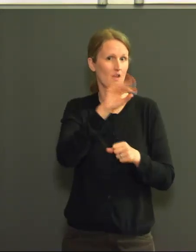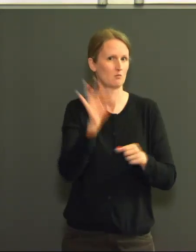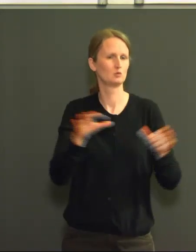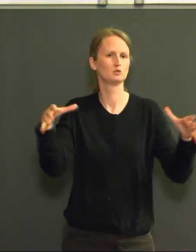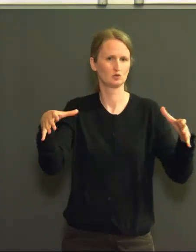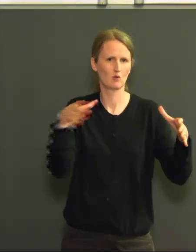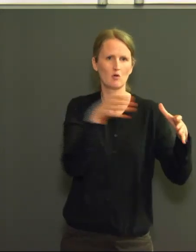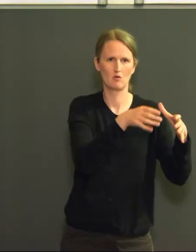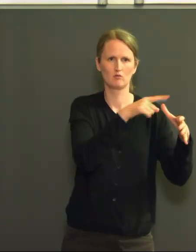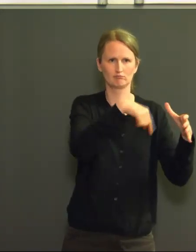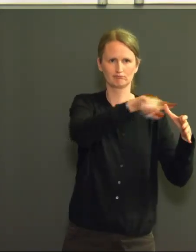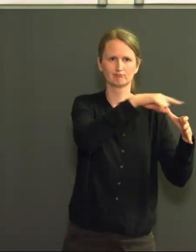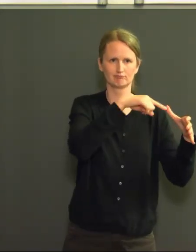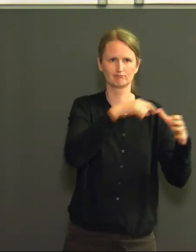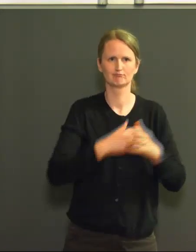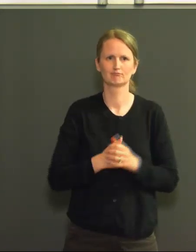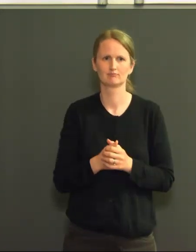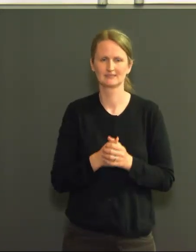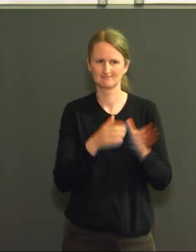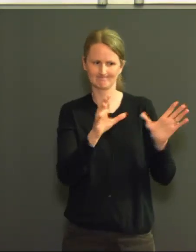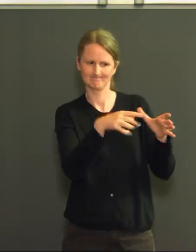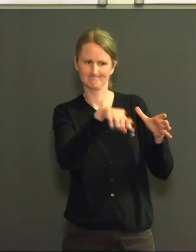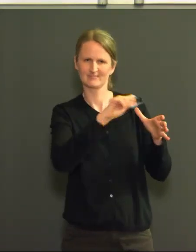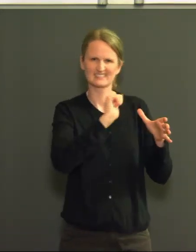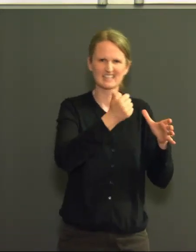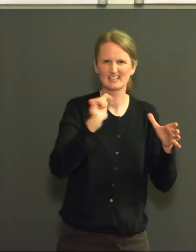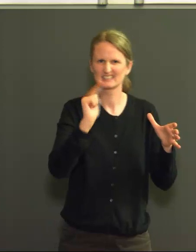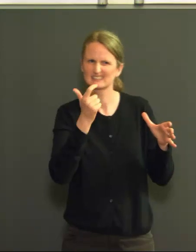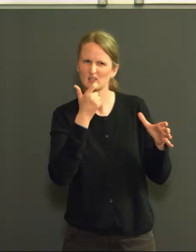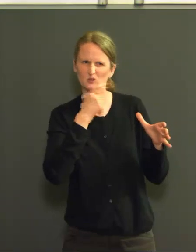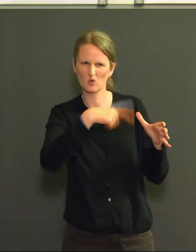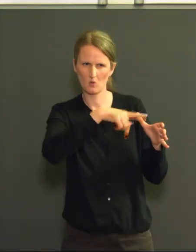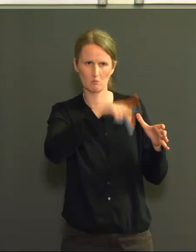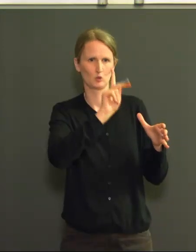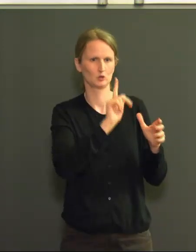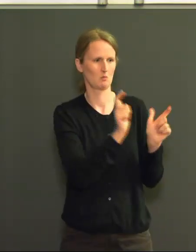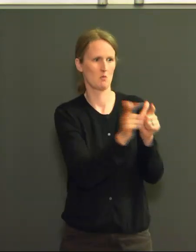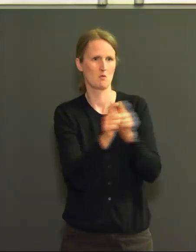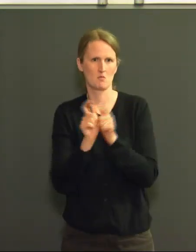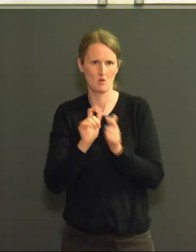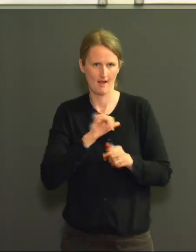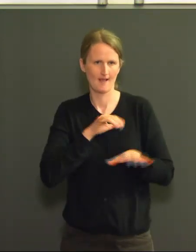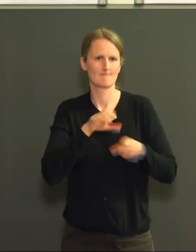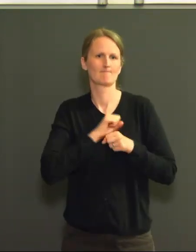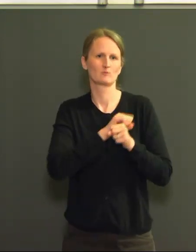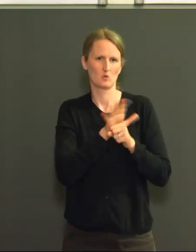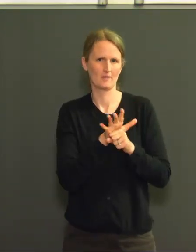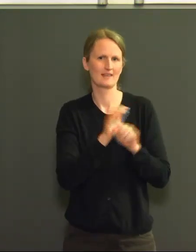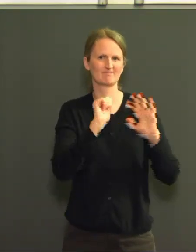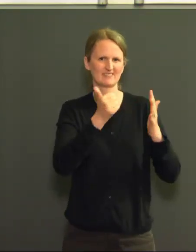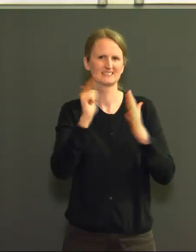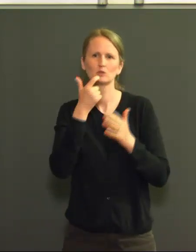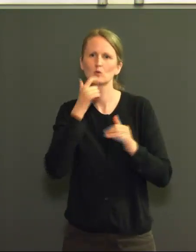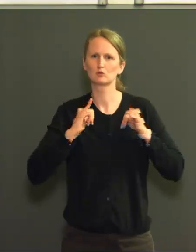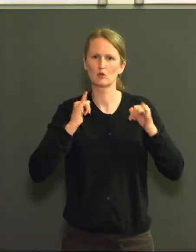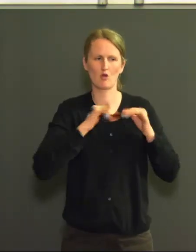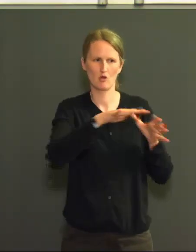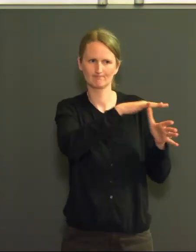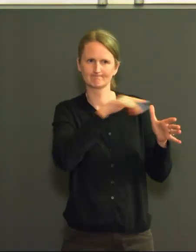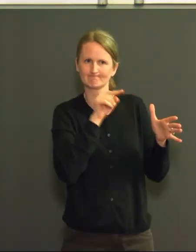17 ans qui représentent le nombre le plus élevé de contaminations. Bien sûr, ceci est particulièrement bien suivi par le fait